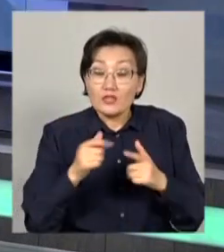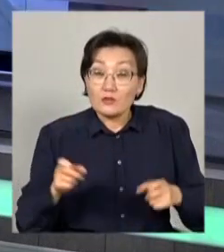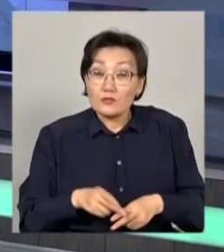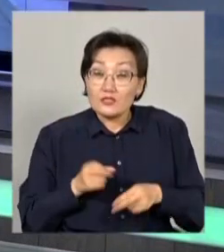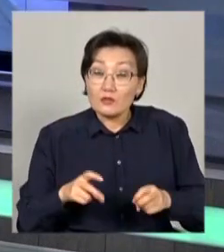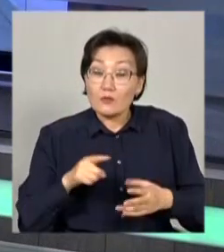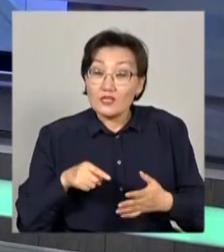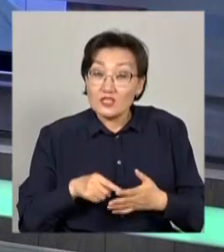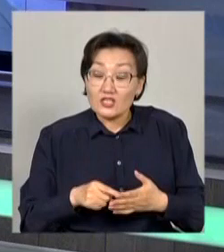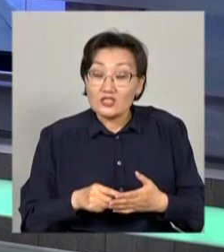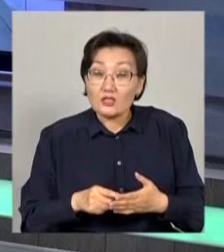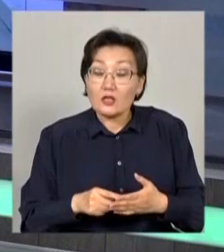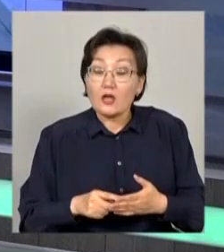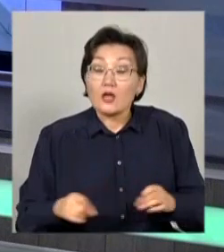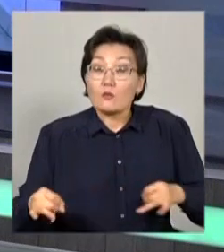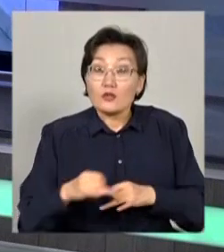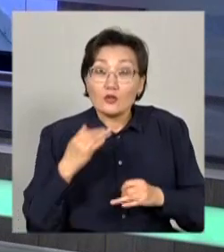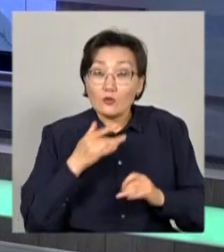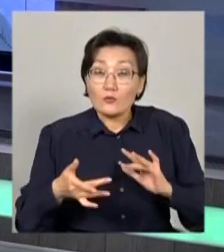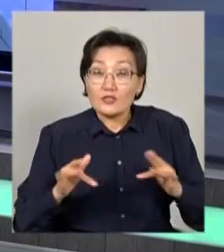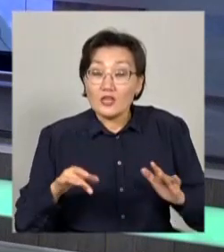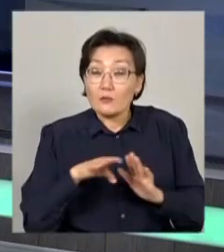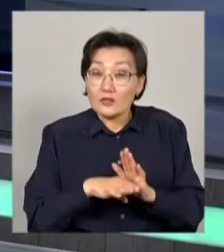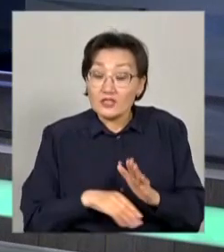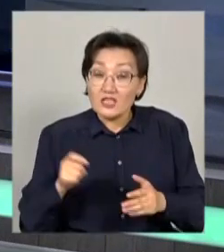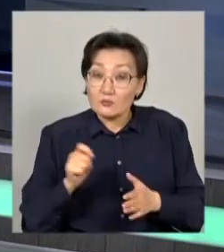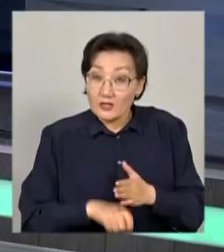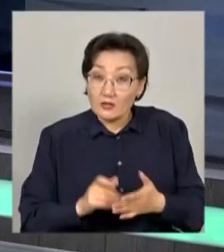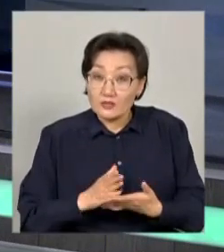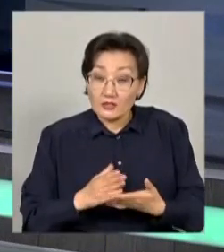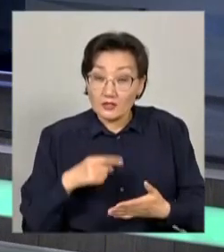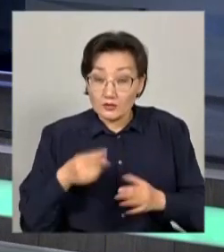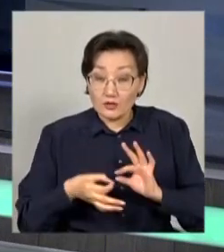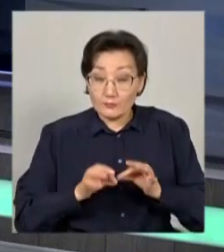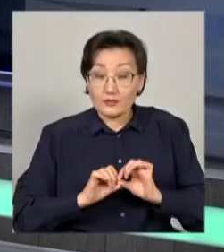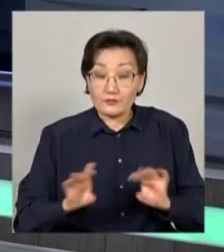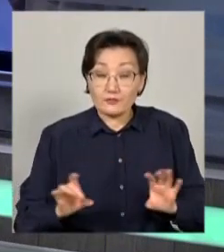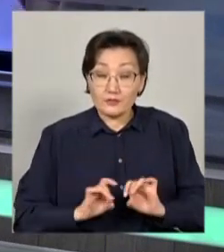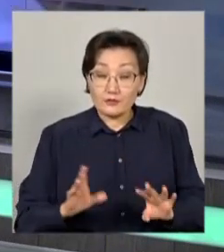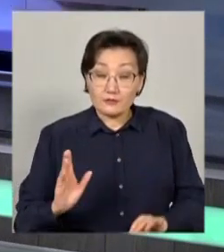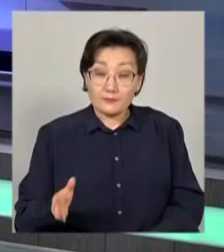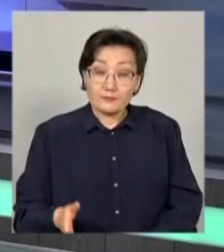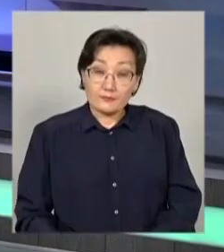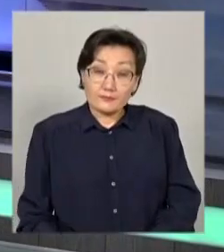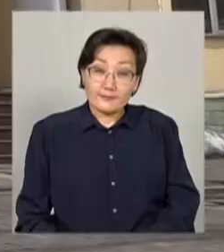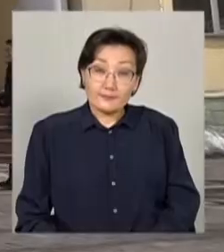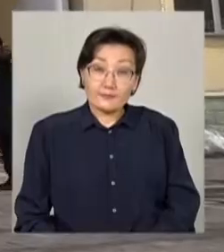қауіпсіздік мәселесін көтерді. Көп сайттардың бұғатталып жатқанын айтты. Әріптесім Оразай Нұртайлы жалғастырады.